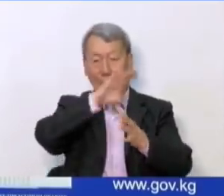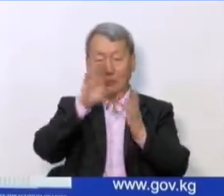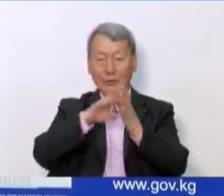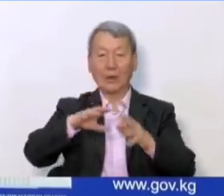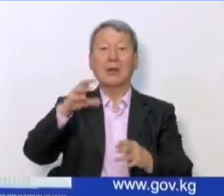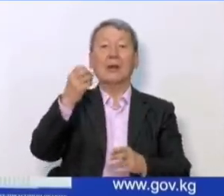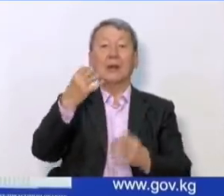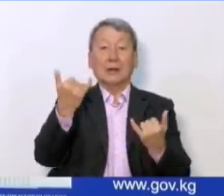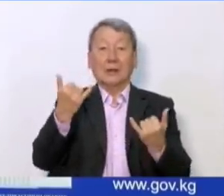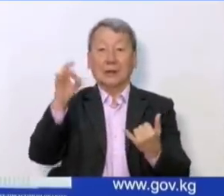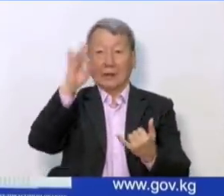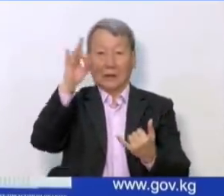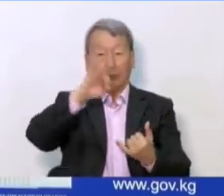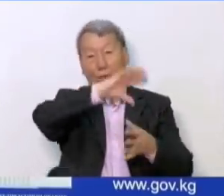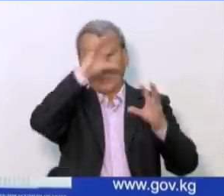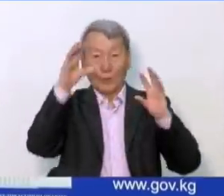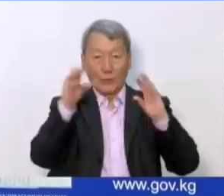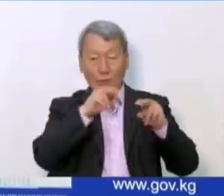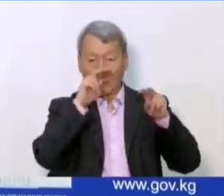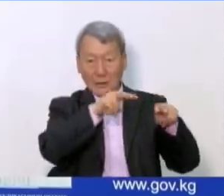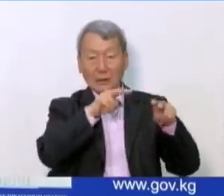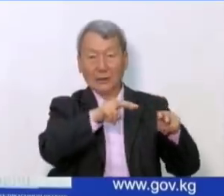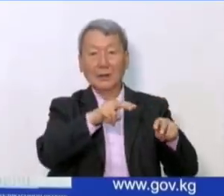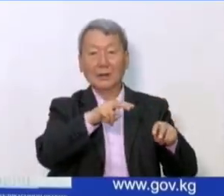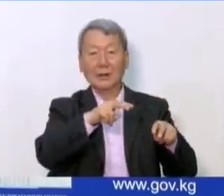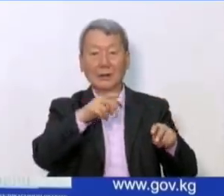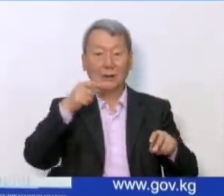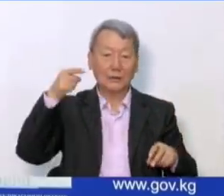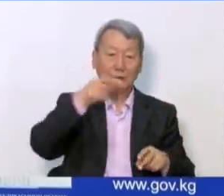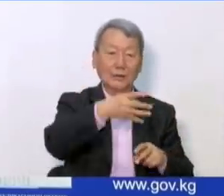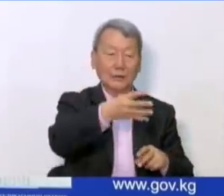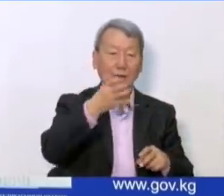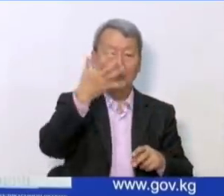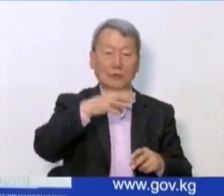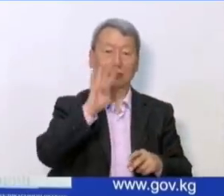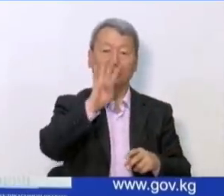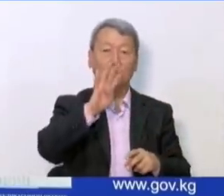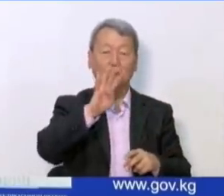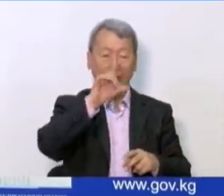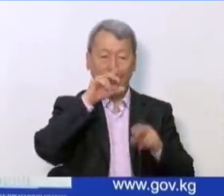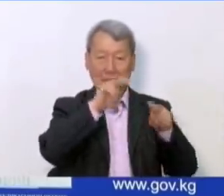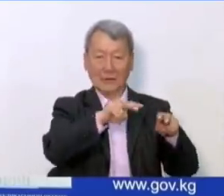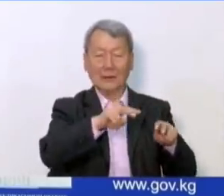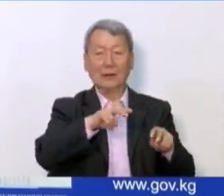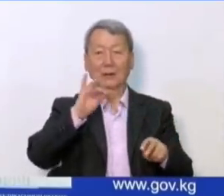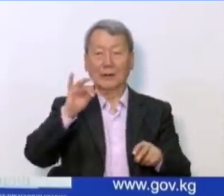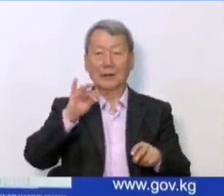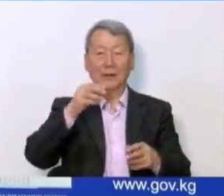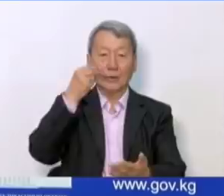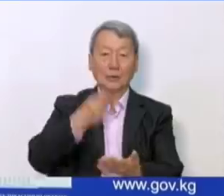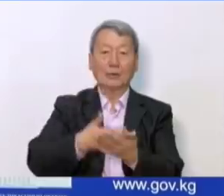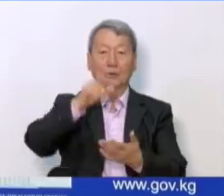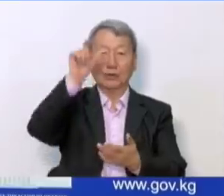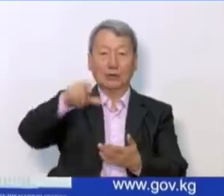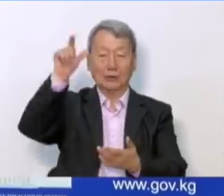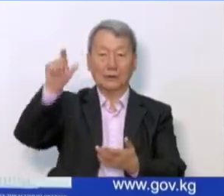Республика боюнча бүгүн обсервацияда жаткан адамдардын жалпы саны 1404 түзүп жатат. Мына урматтуу